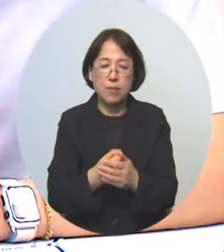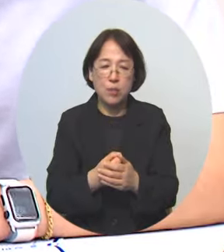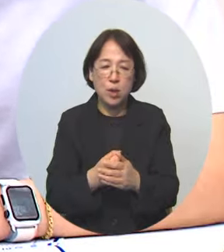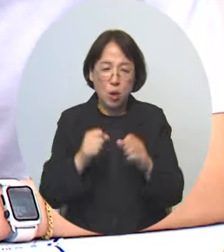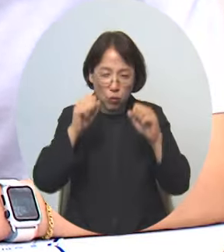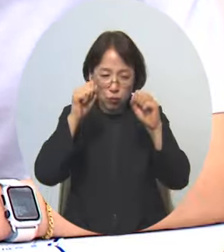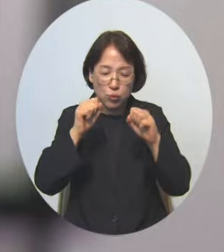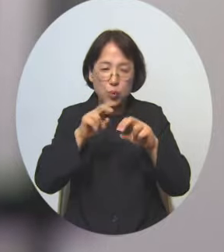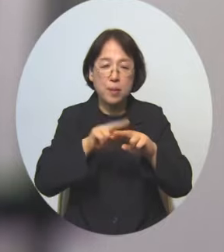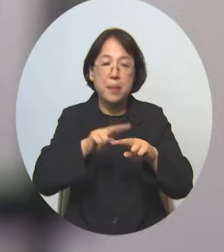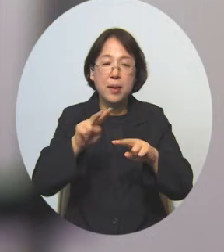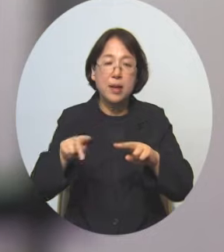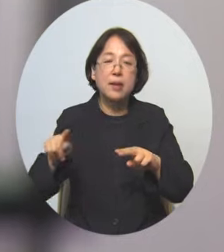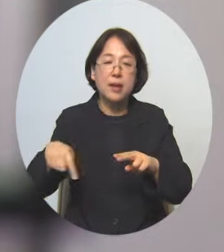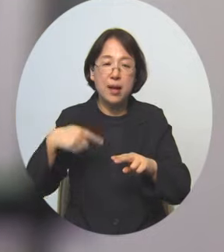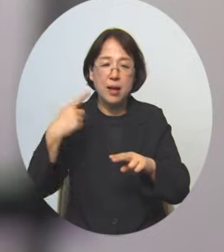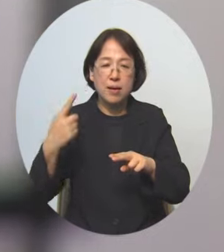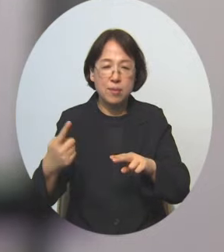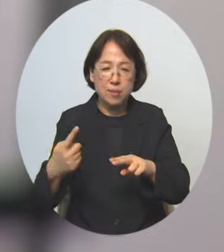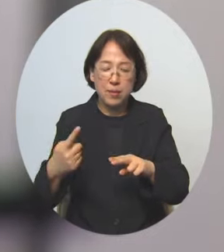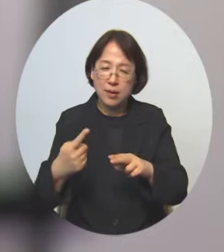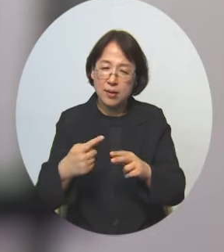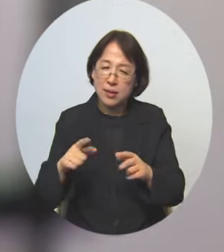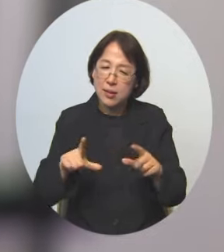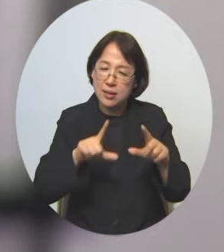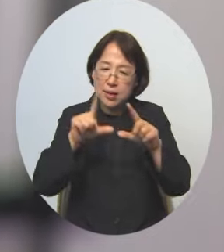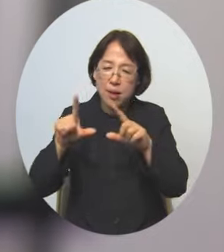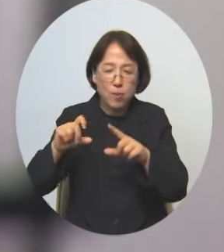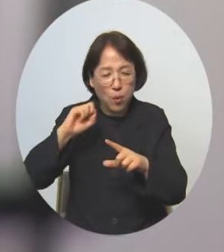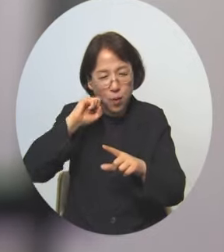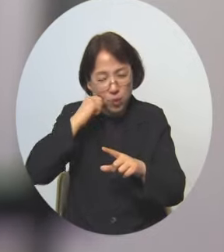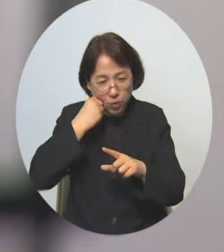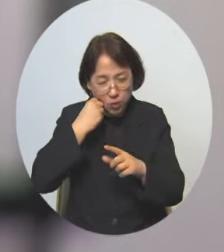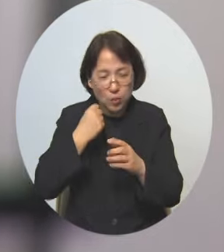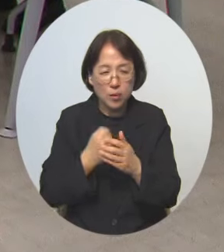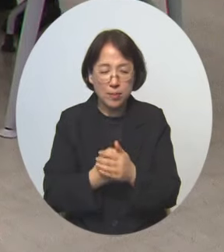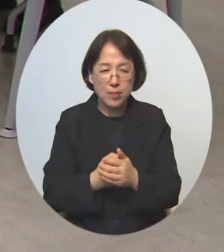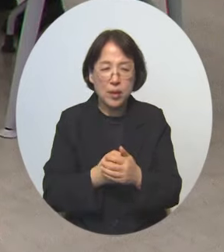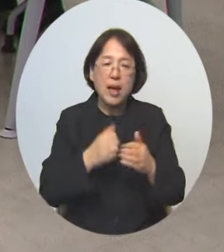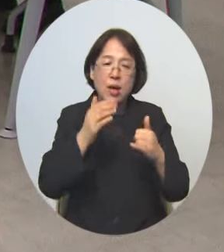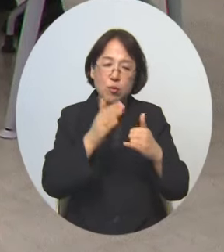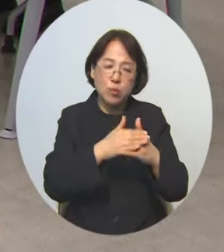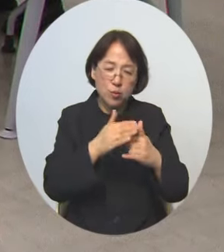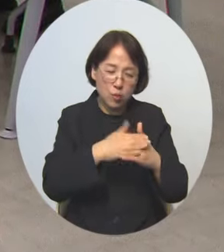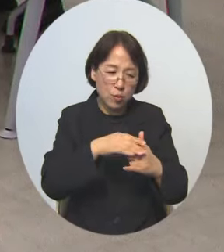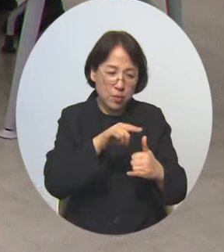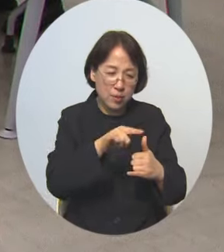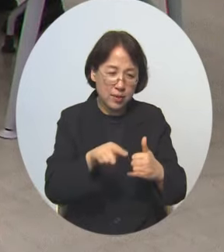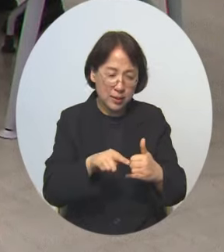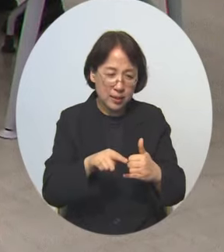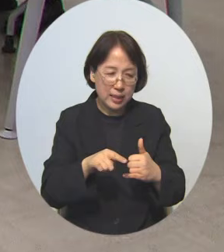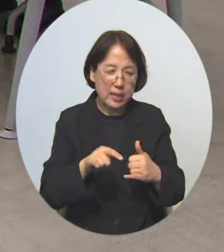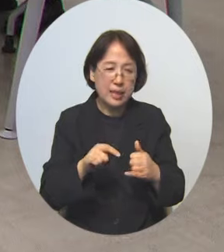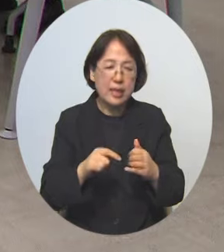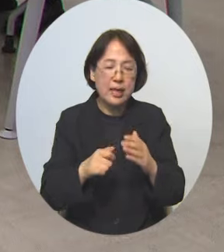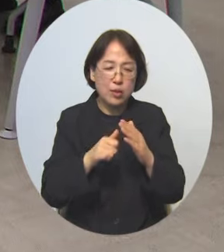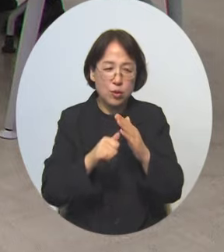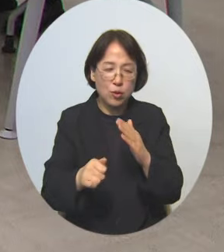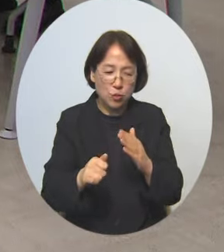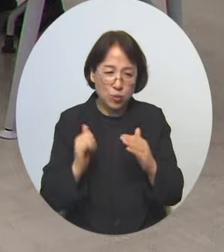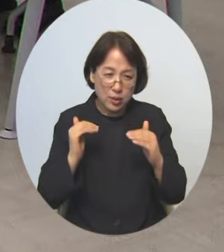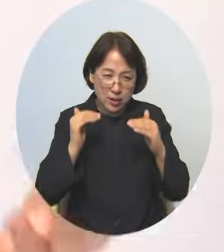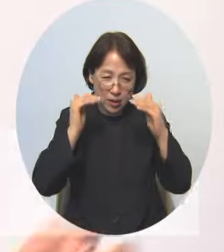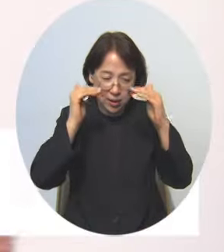후 불확실한 삶이 유소년 선수들이 엘리트 체육으로 전환하는 데 걸림돌이 된다고 꼬집었습니다.